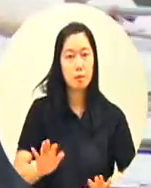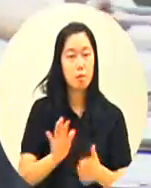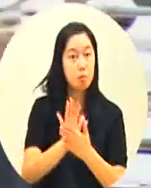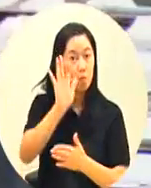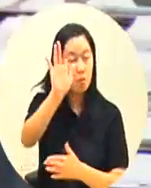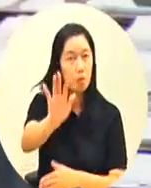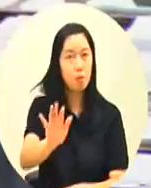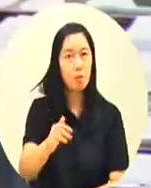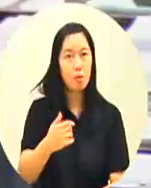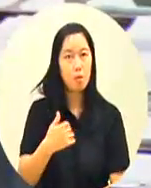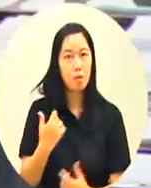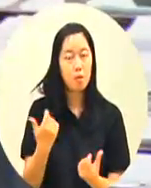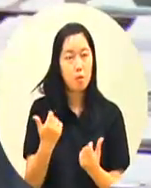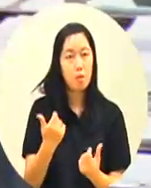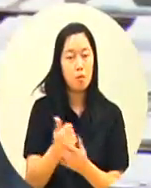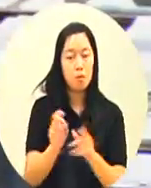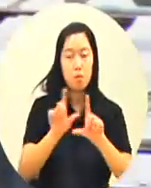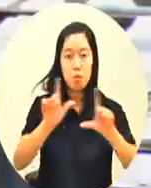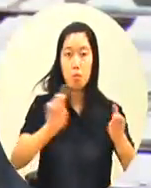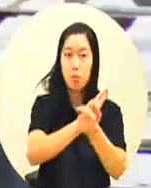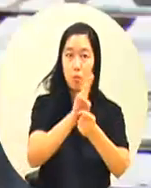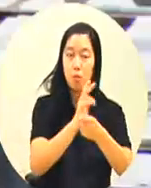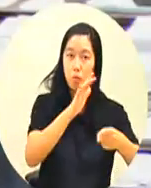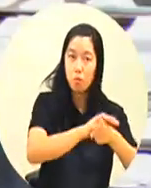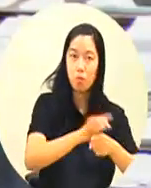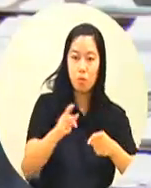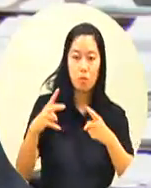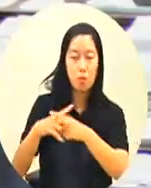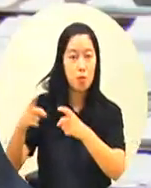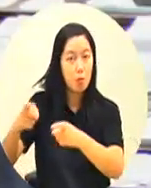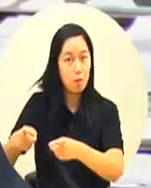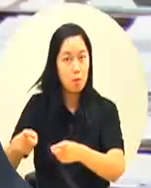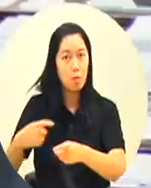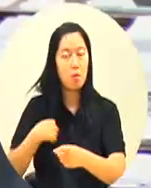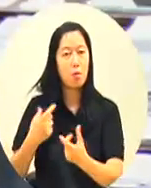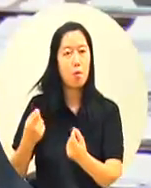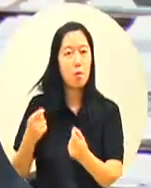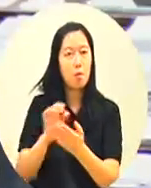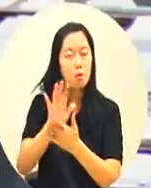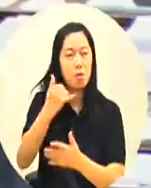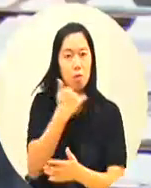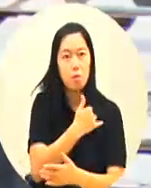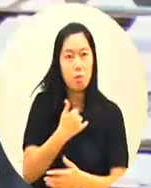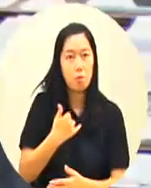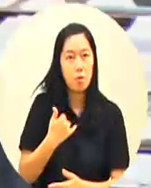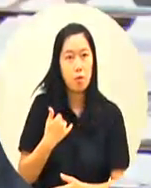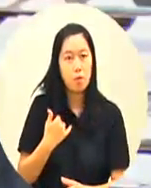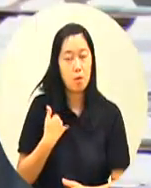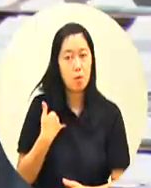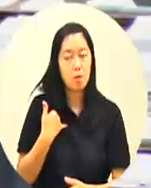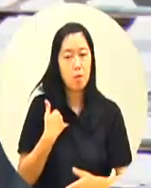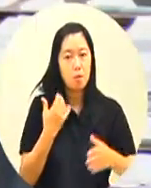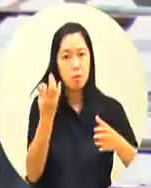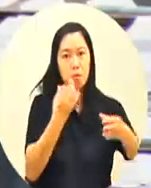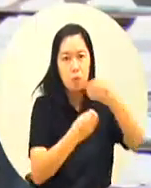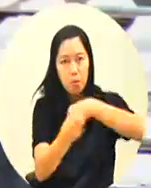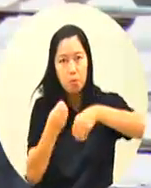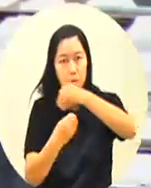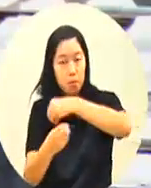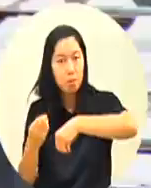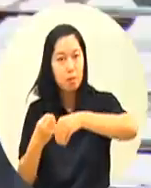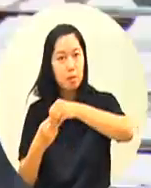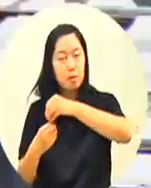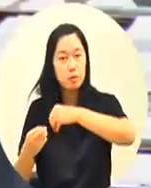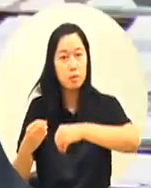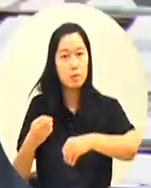能包括大林埔千村小港那个地方，可能是将来一个很重要的循环经济的产业的一个重点，